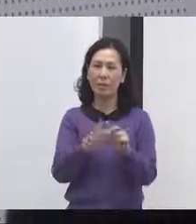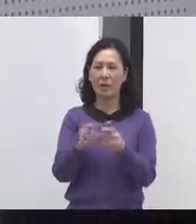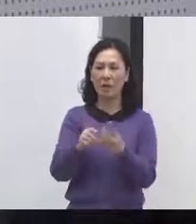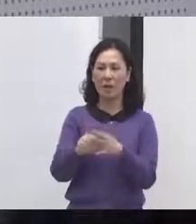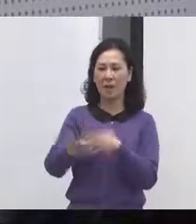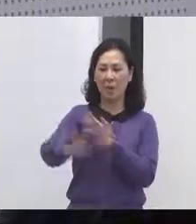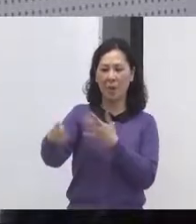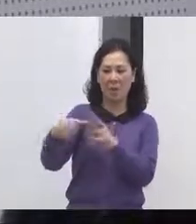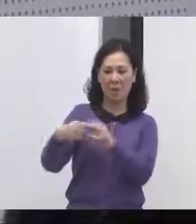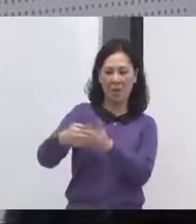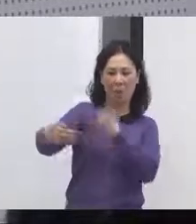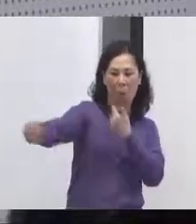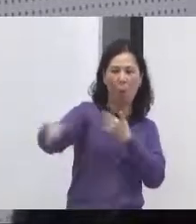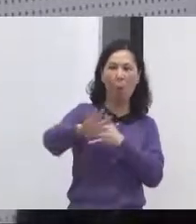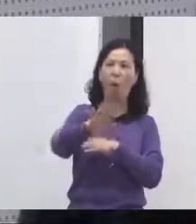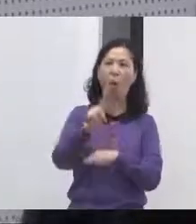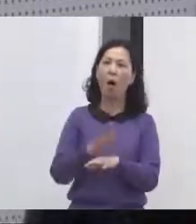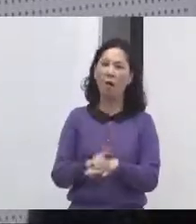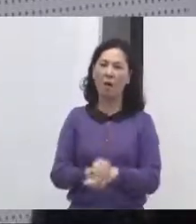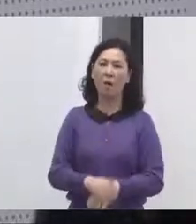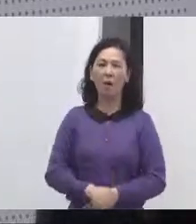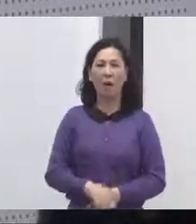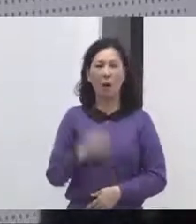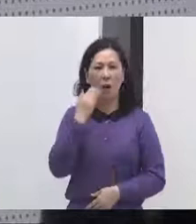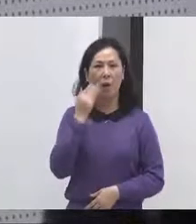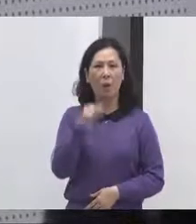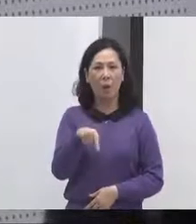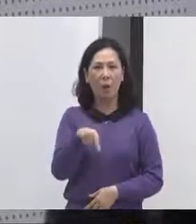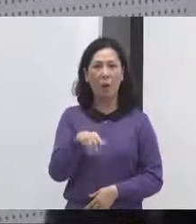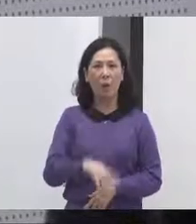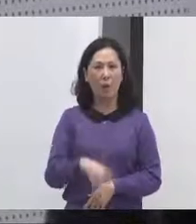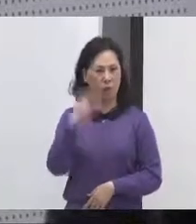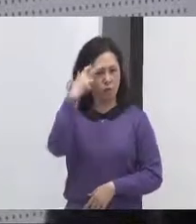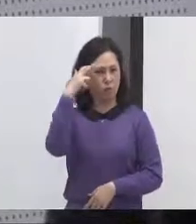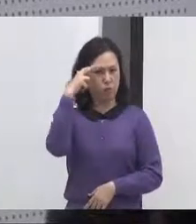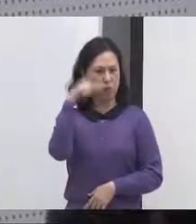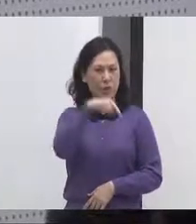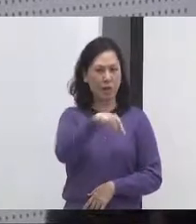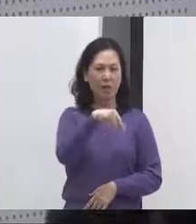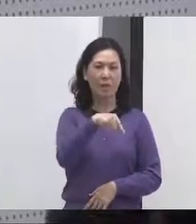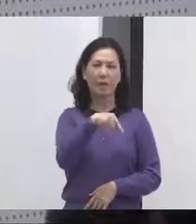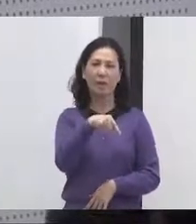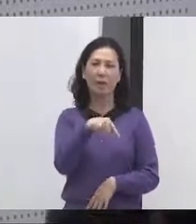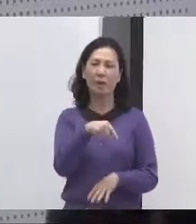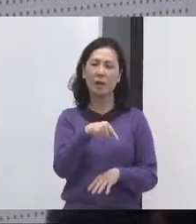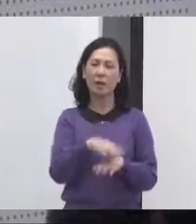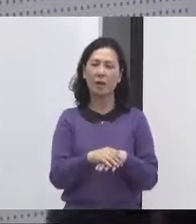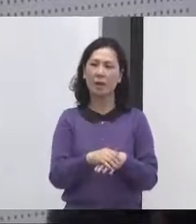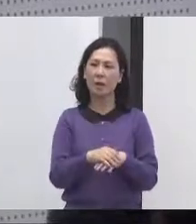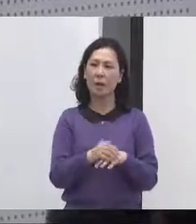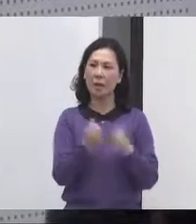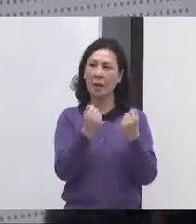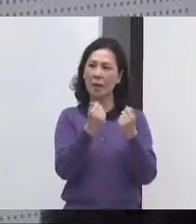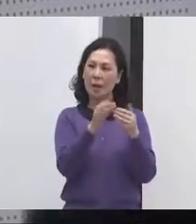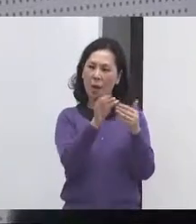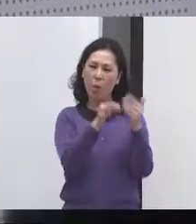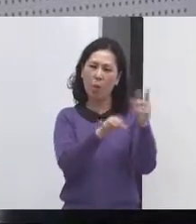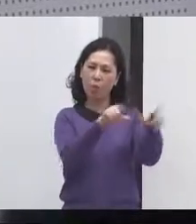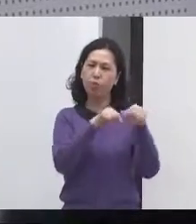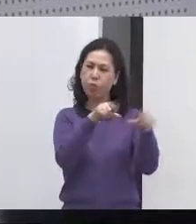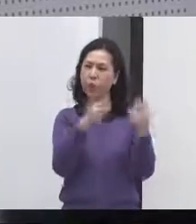的。那如果我们要坚守这个 identity， 就怎么讲呢？